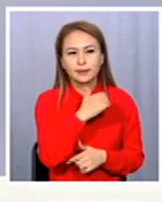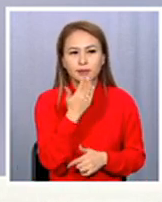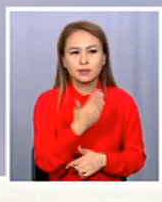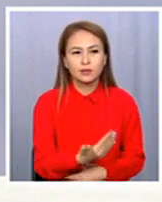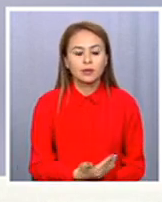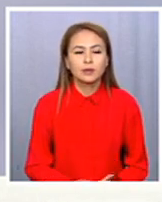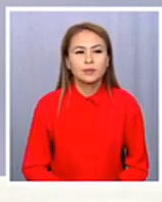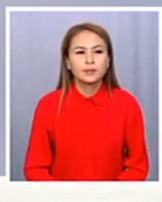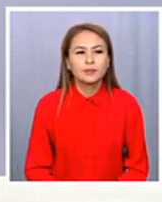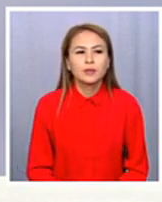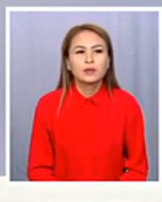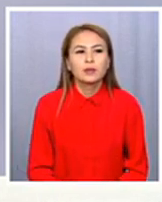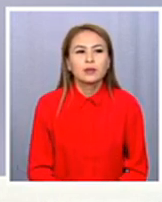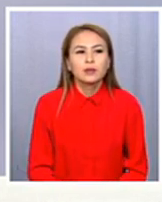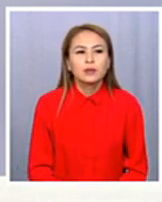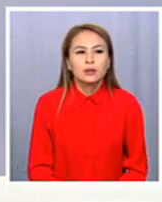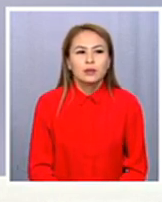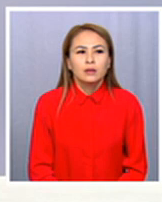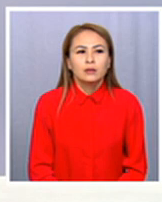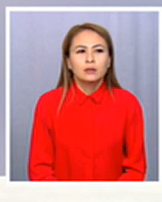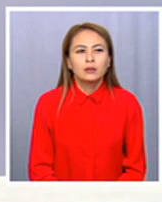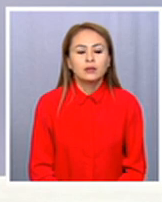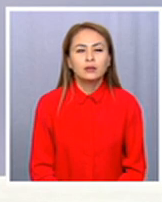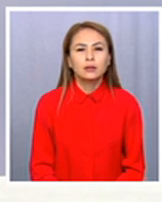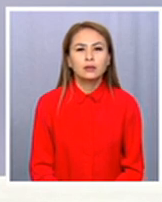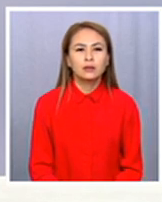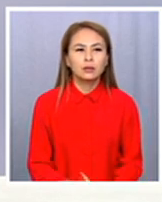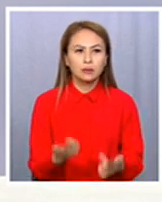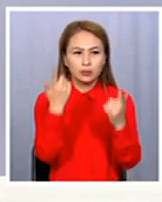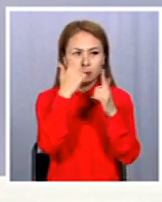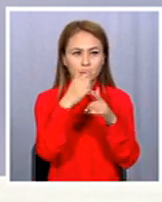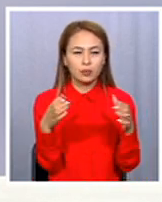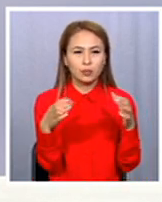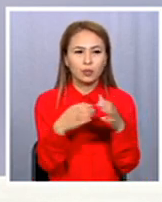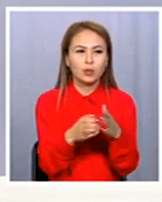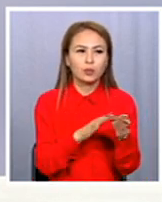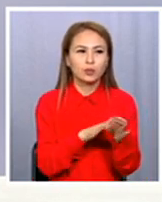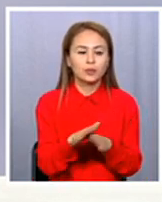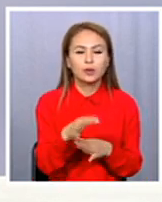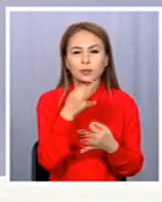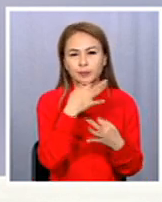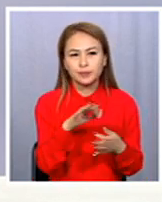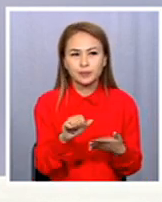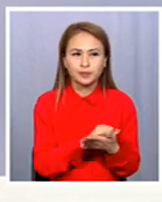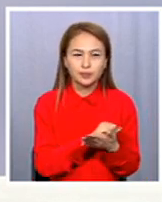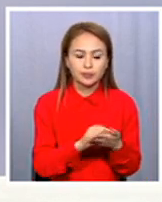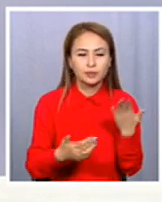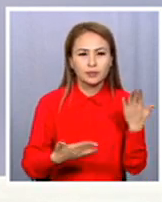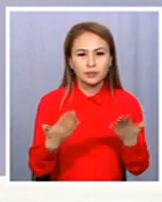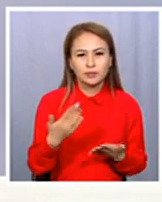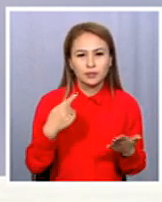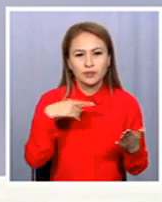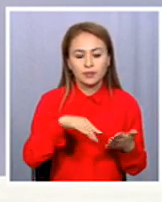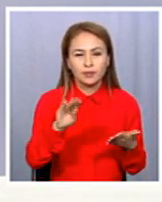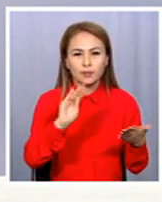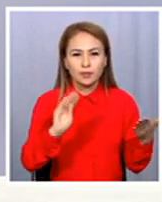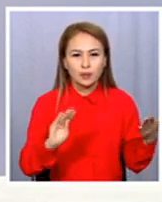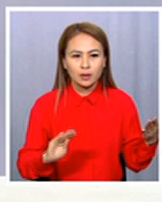береді. Келесі ақпарат тұтас болуы тиіс. Кез келген құжат немесе файлда жазылған